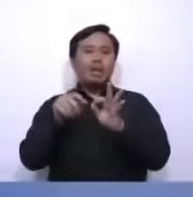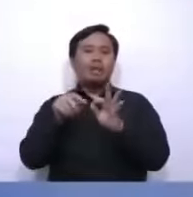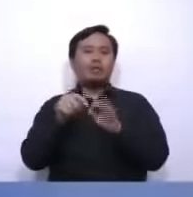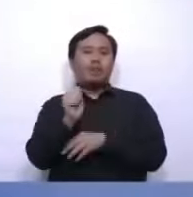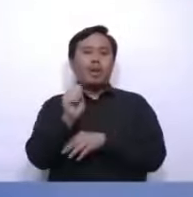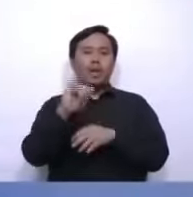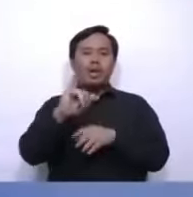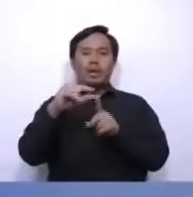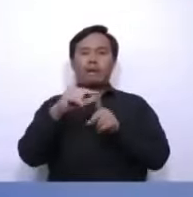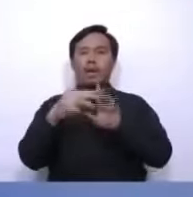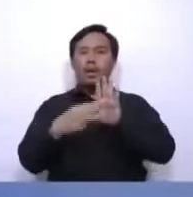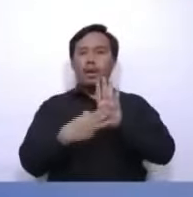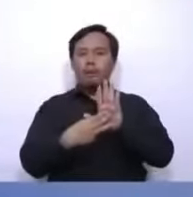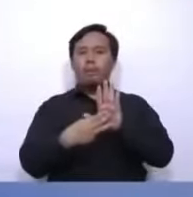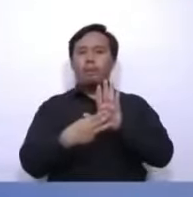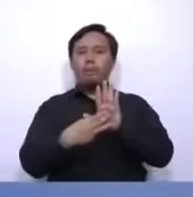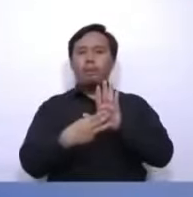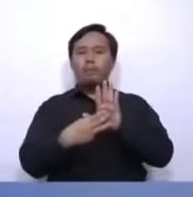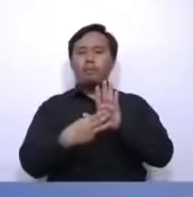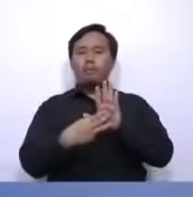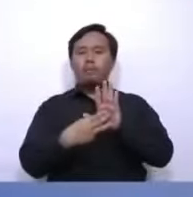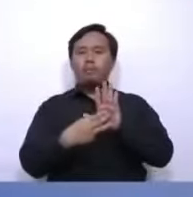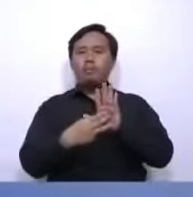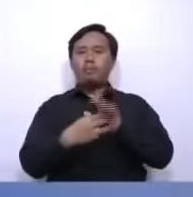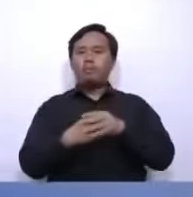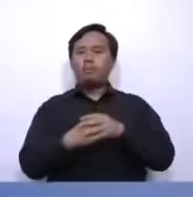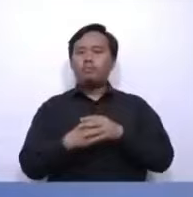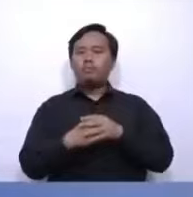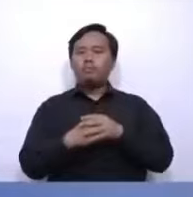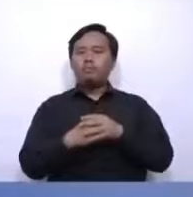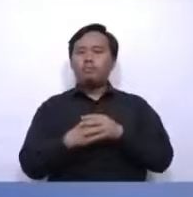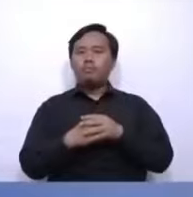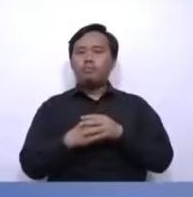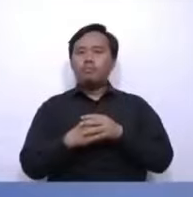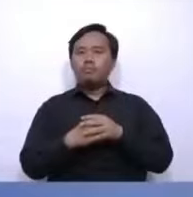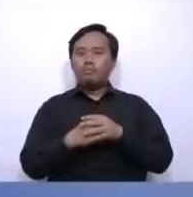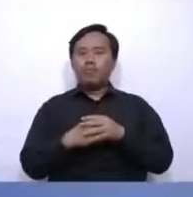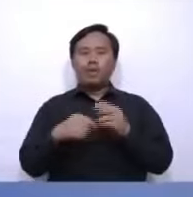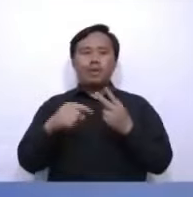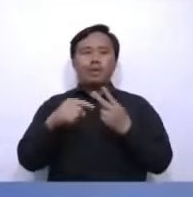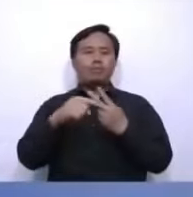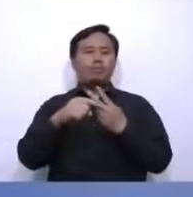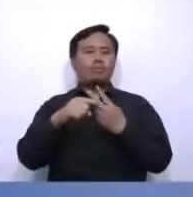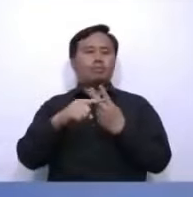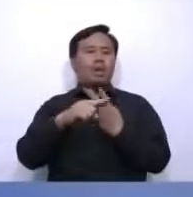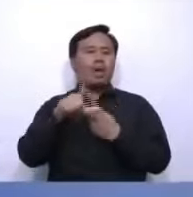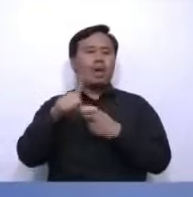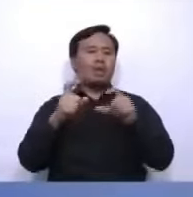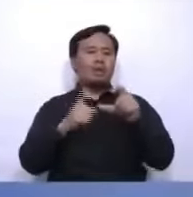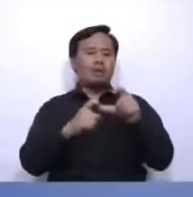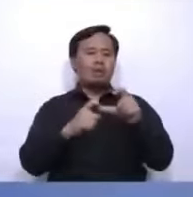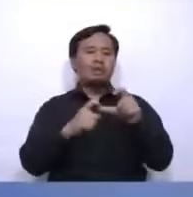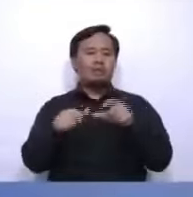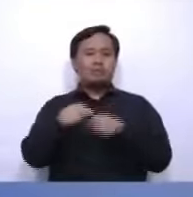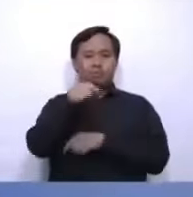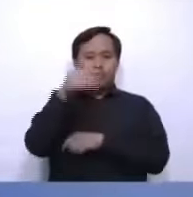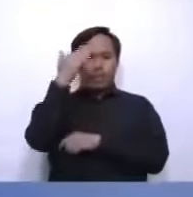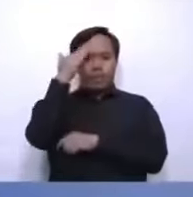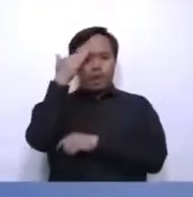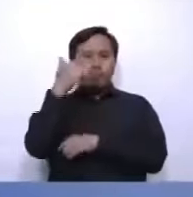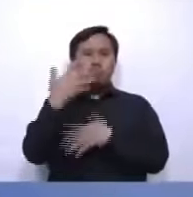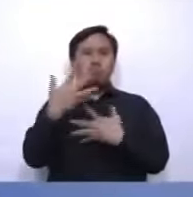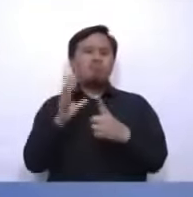IPM yang lebih baik. Bapak tahu RAS, Bapak tahu HLS, kira-kira apa yang